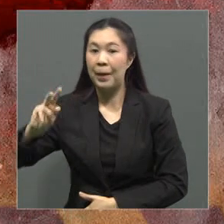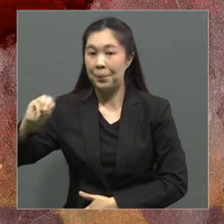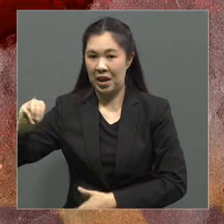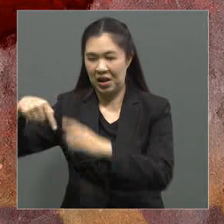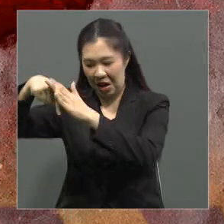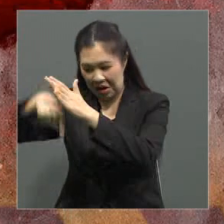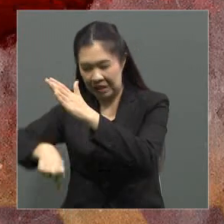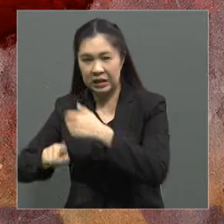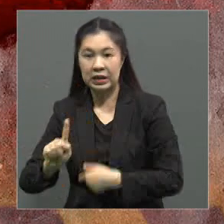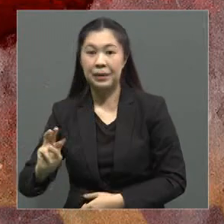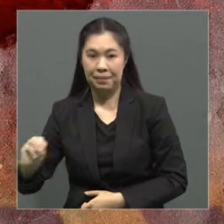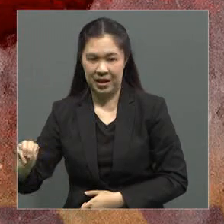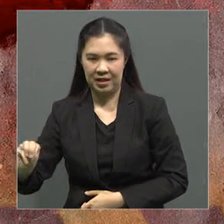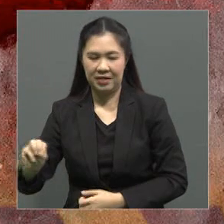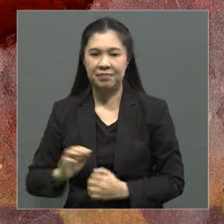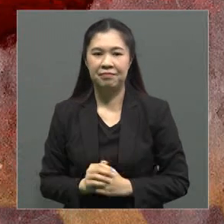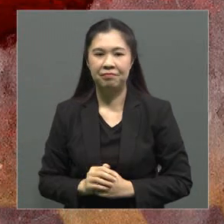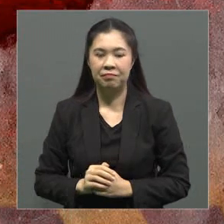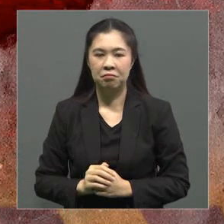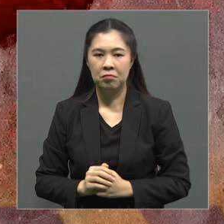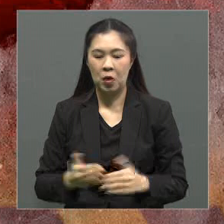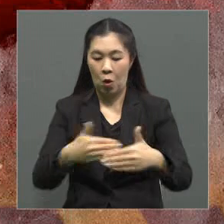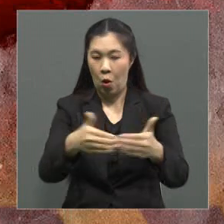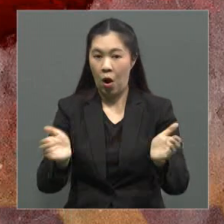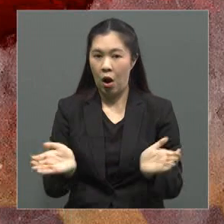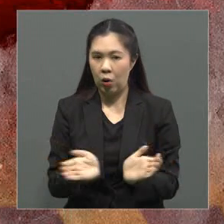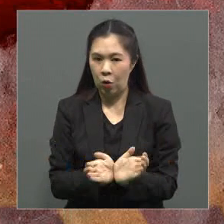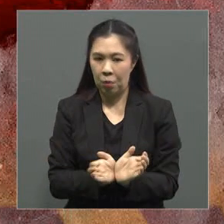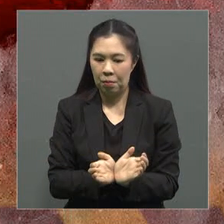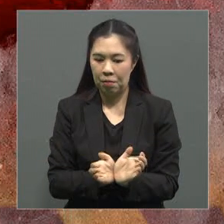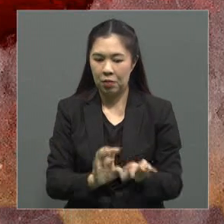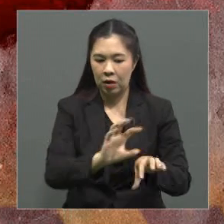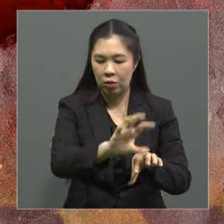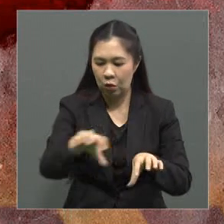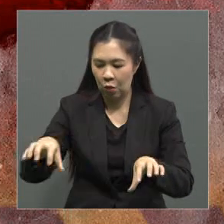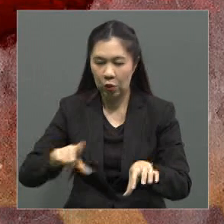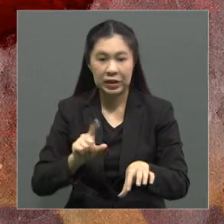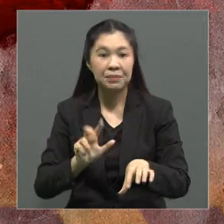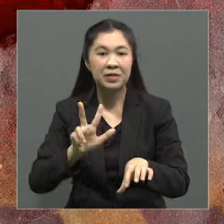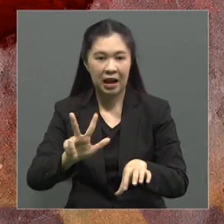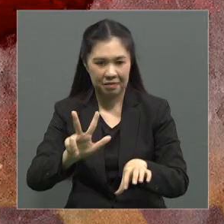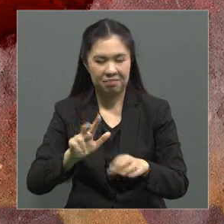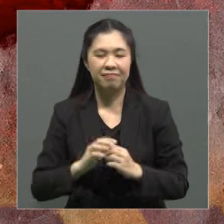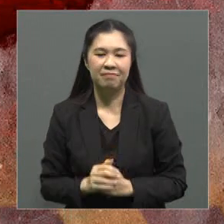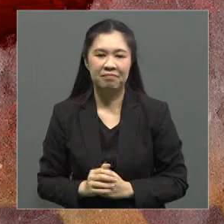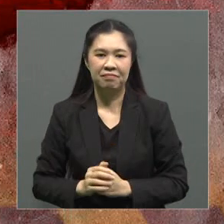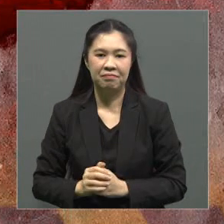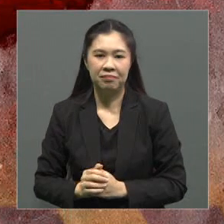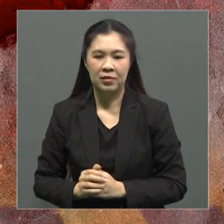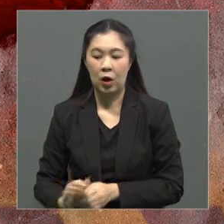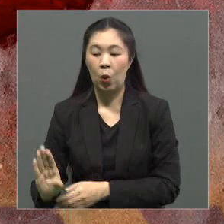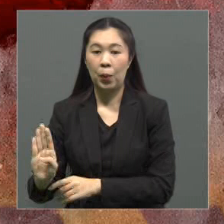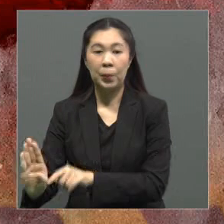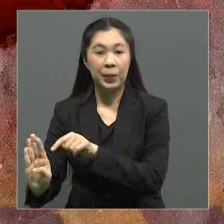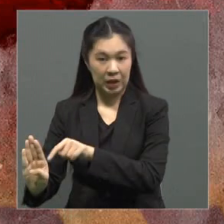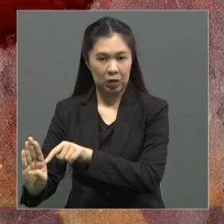นั่นเองส่วนหลุมระเบิดเนี่ยมีทั้งหมดเนี่ย 23หลุมนะคะมี 1หลุมก็คือโซน Bอย่างที่บอกไปเมื่อสักครู่นี้เป็นจุดที่มีการเก็บดิน